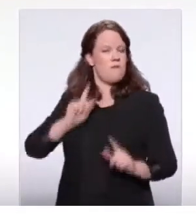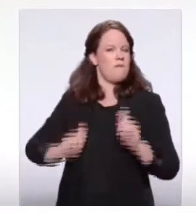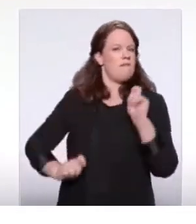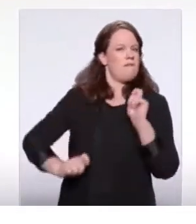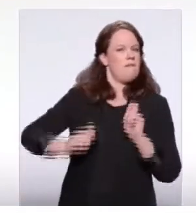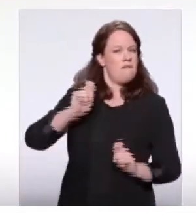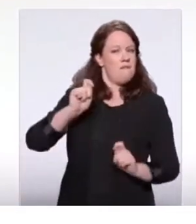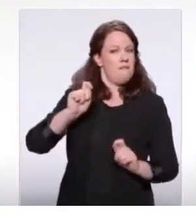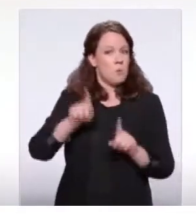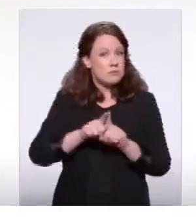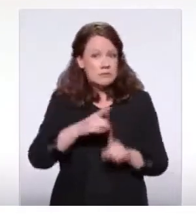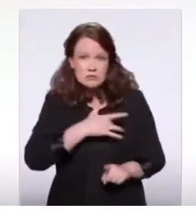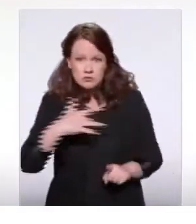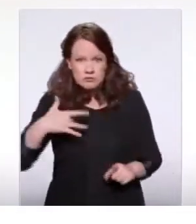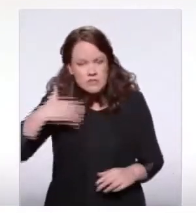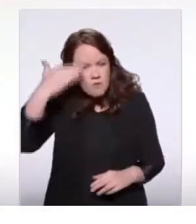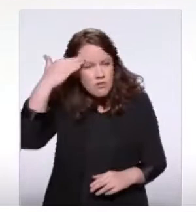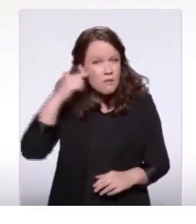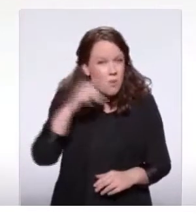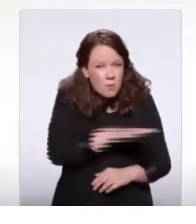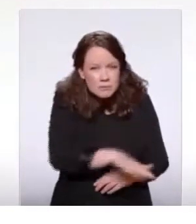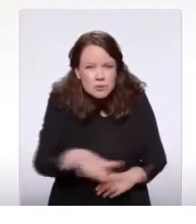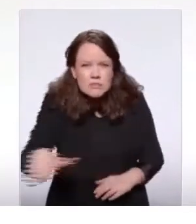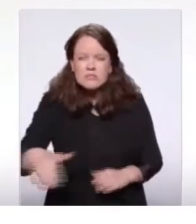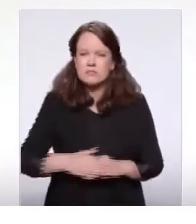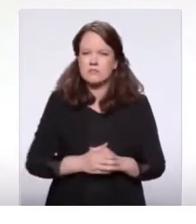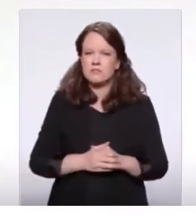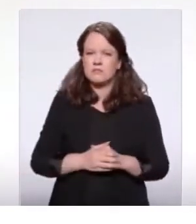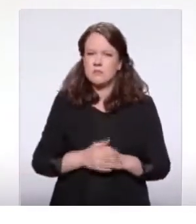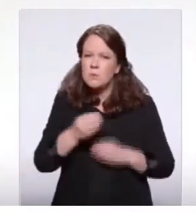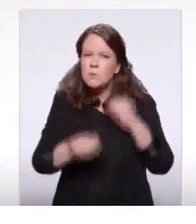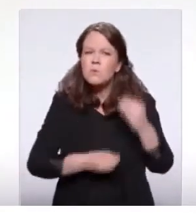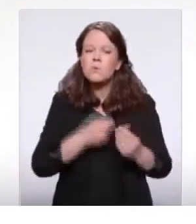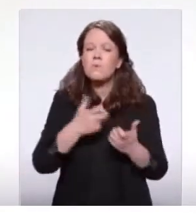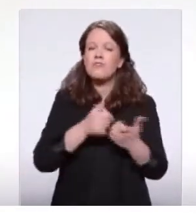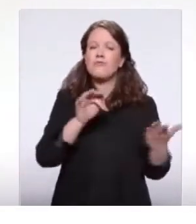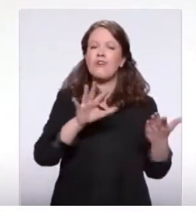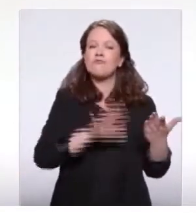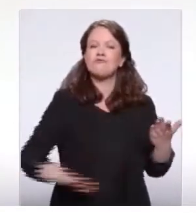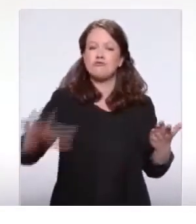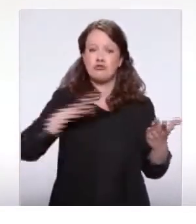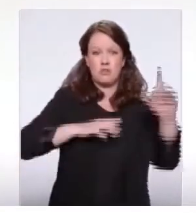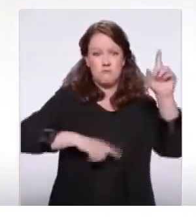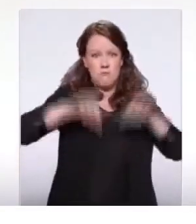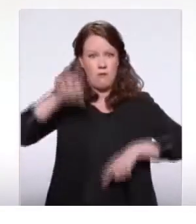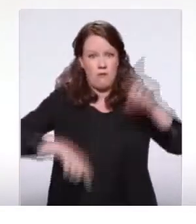des plus jeunes, veiller à ne pas pénaliser les territoires où le virus circule moins ou peu.